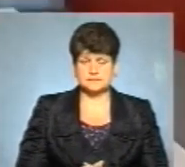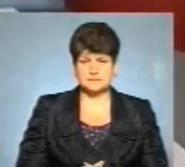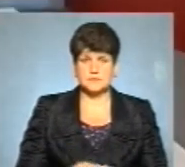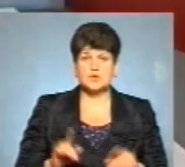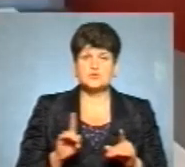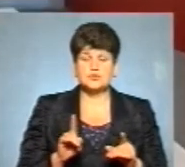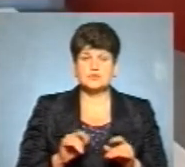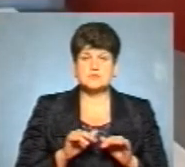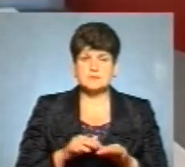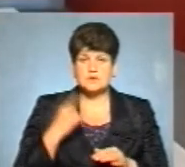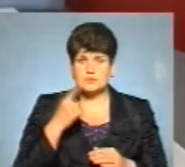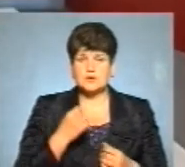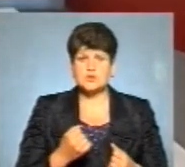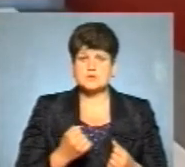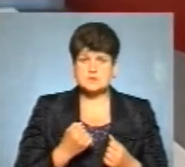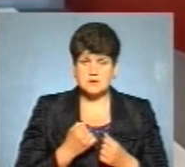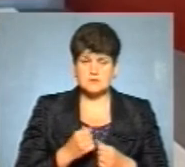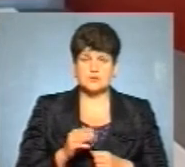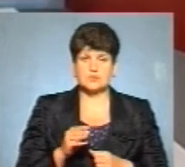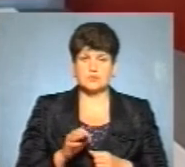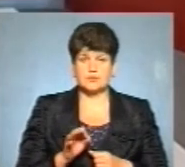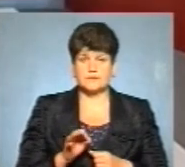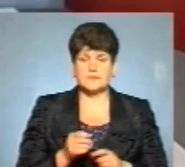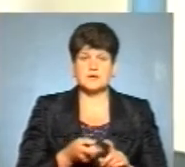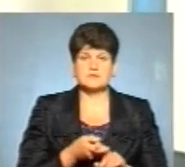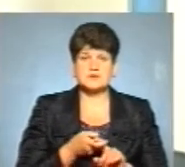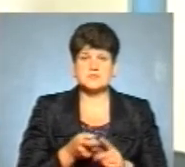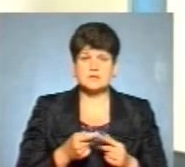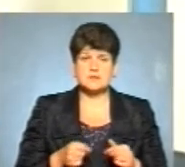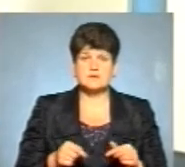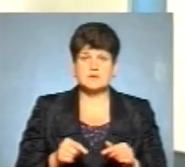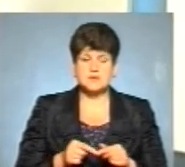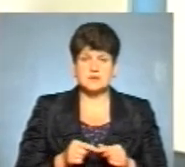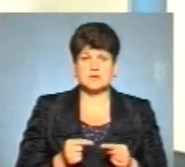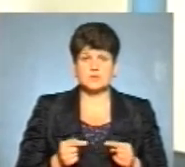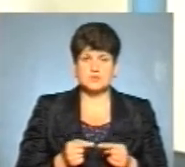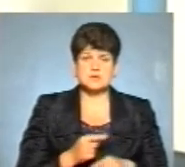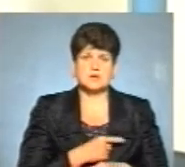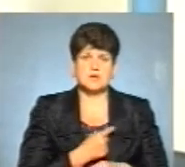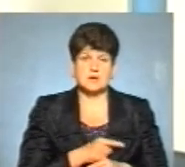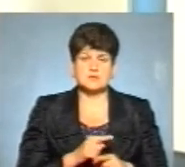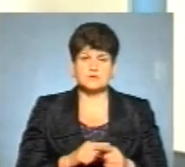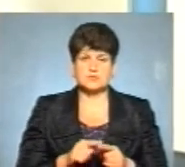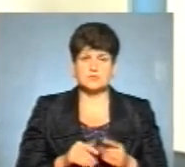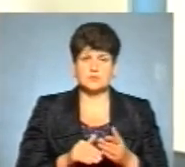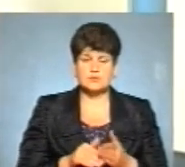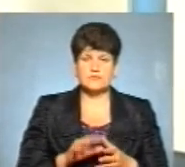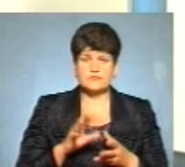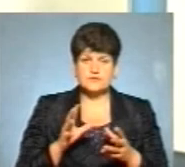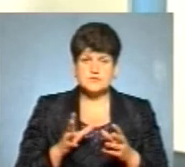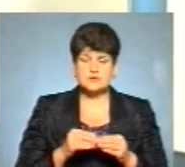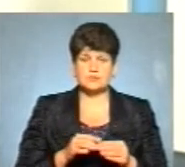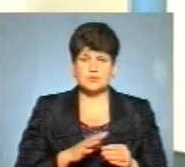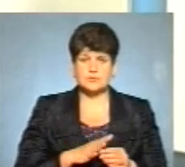Щодо засобів індивідуального захисту, то інфекційне відділення, а точніше лікарня швидкої допомоги, в цілому була